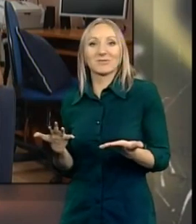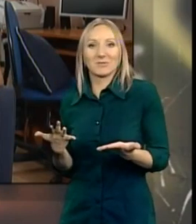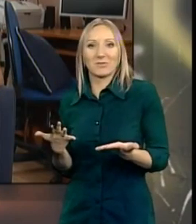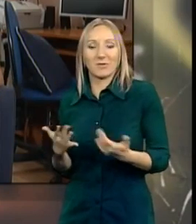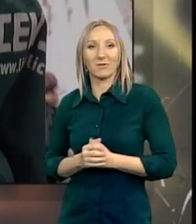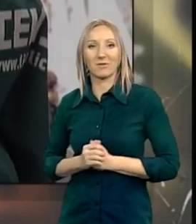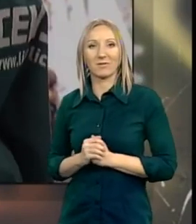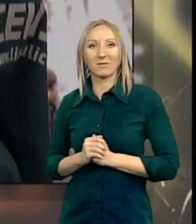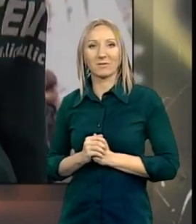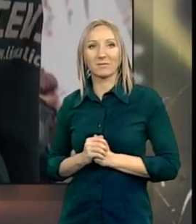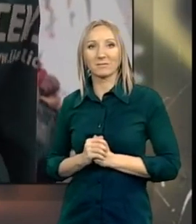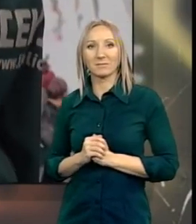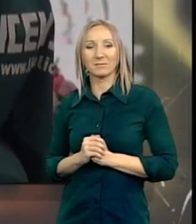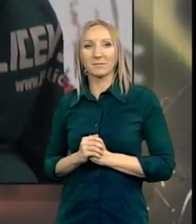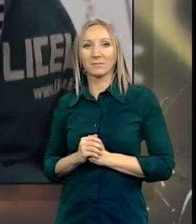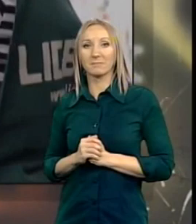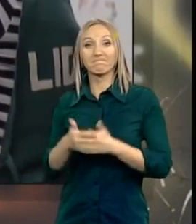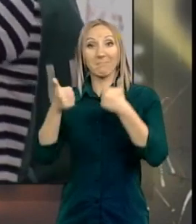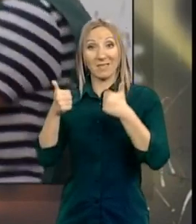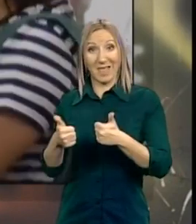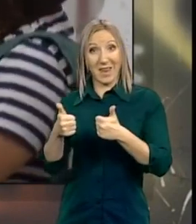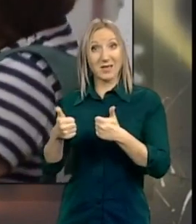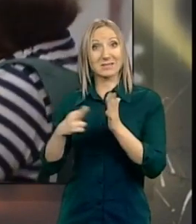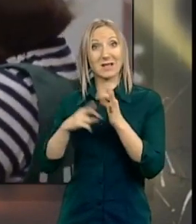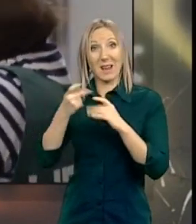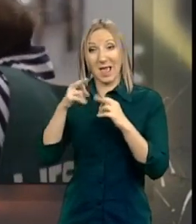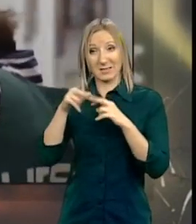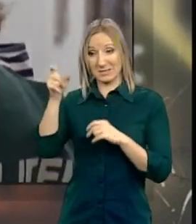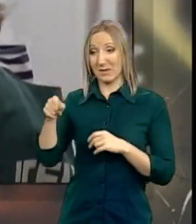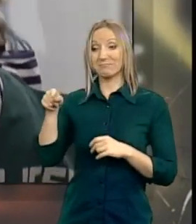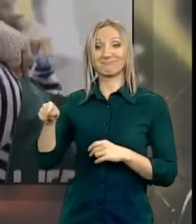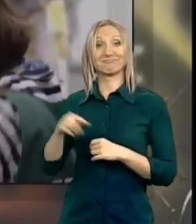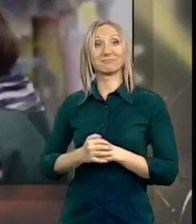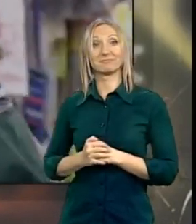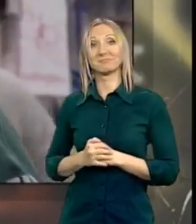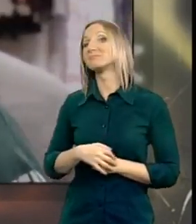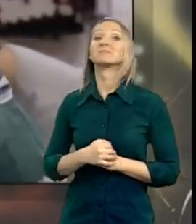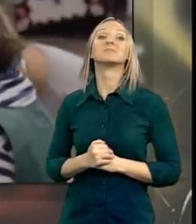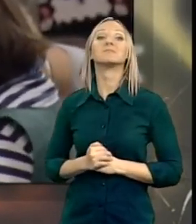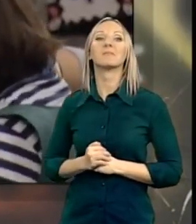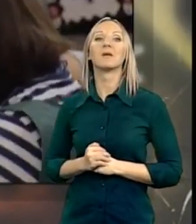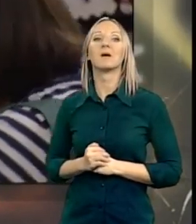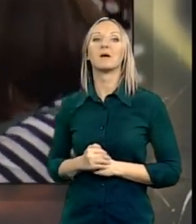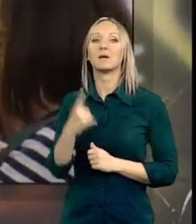pod ovim nebom, mislim. Danas je Naca jedna